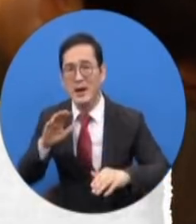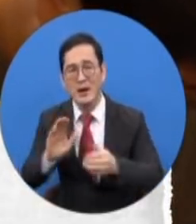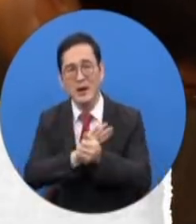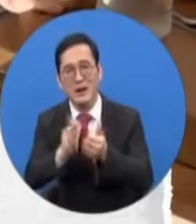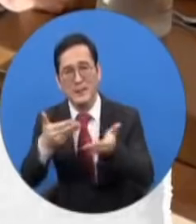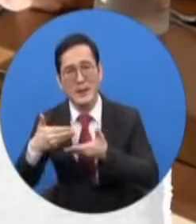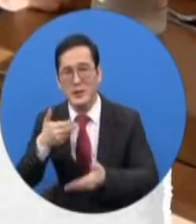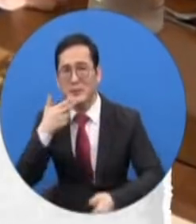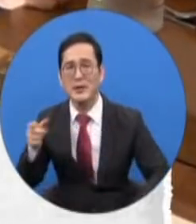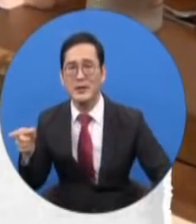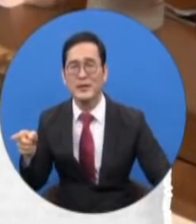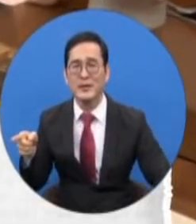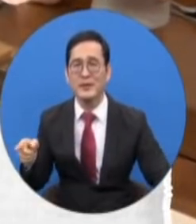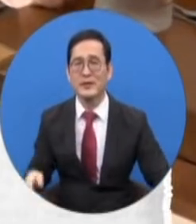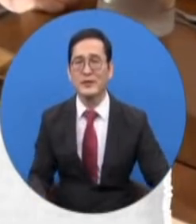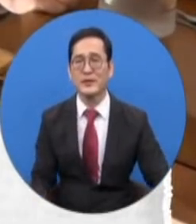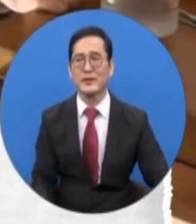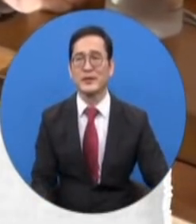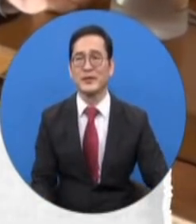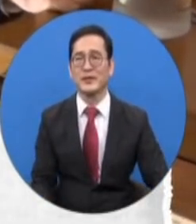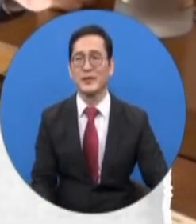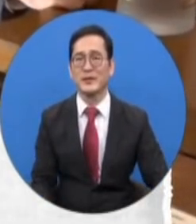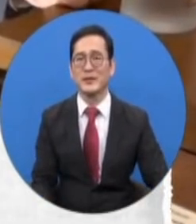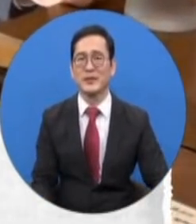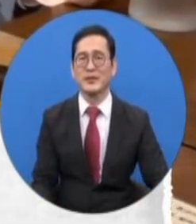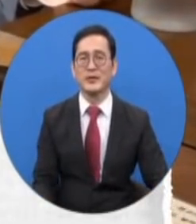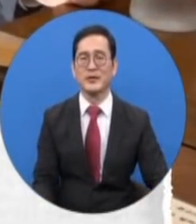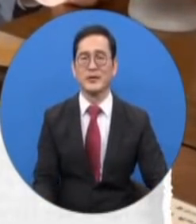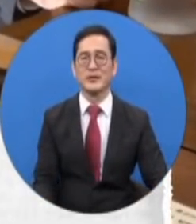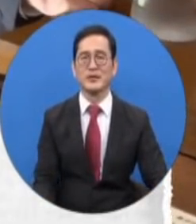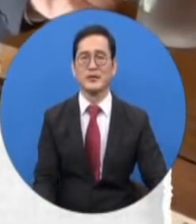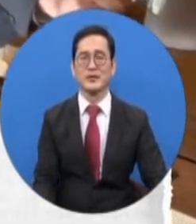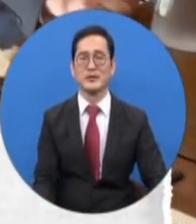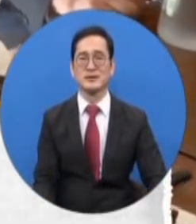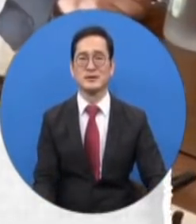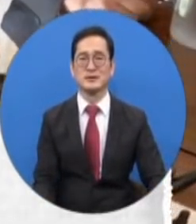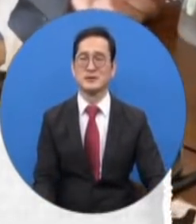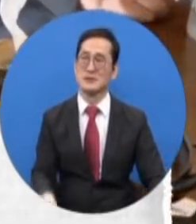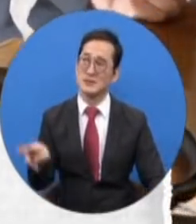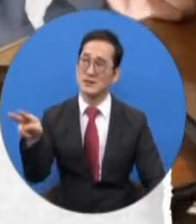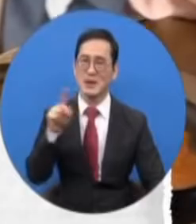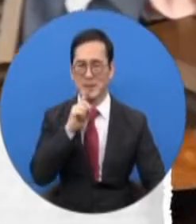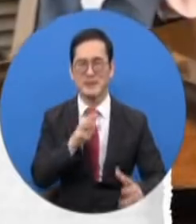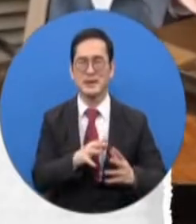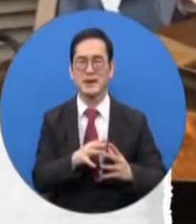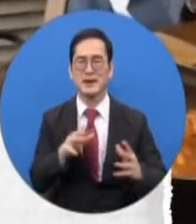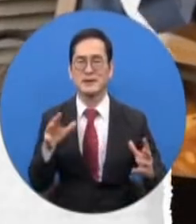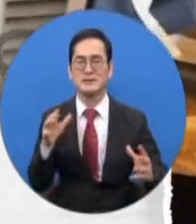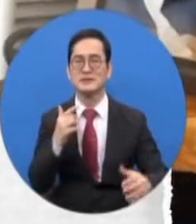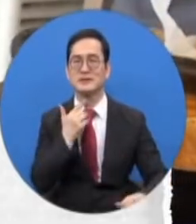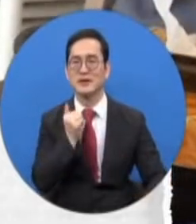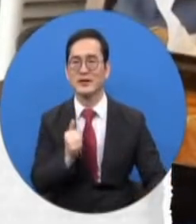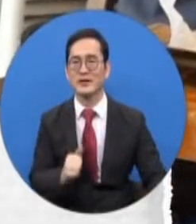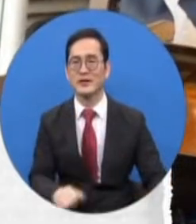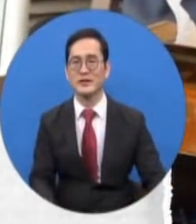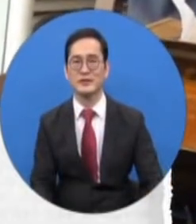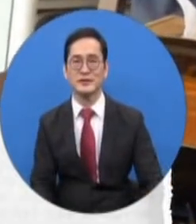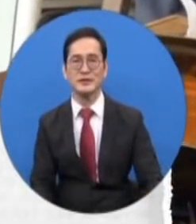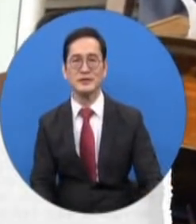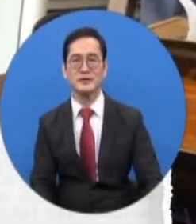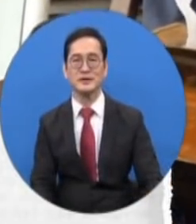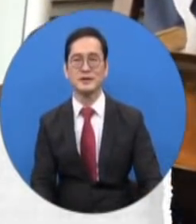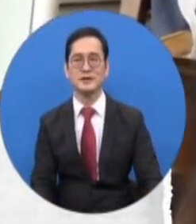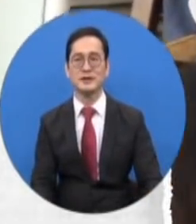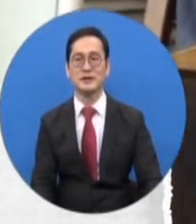대한민국 대통령이 국빈급 대우를 받지 못하냐라는 어떤 일종의 오해라면 오해일 수도 있고 문제 제기라면 문제 제기일 수도 있고 뭐 진실은